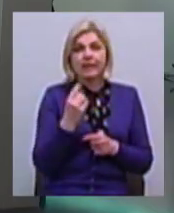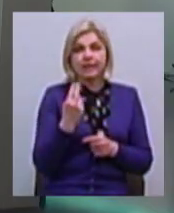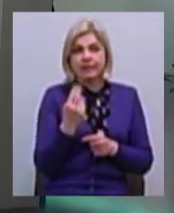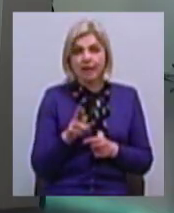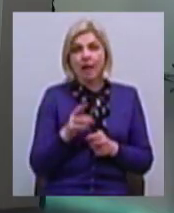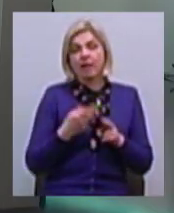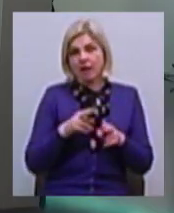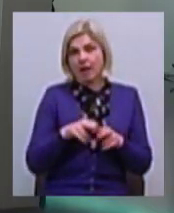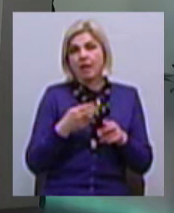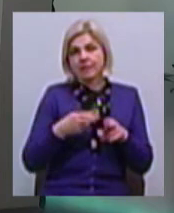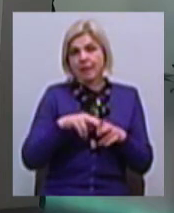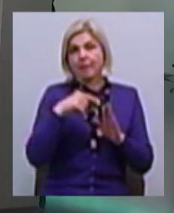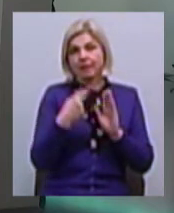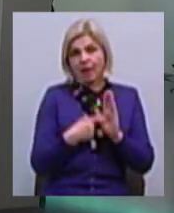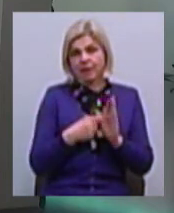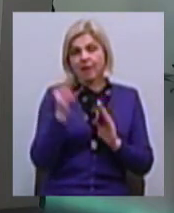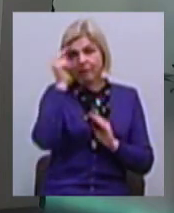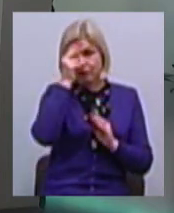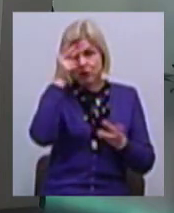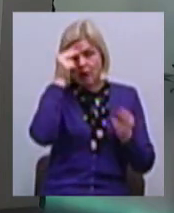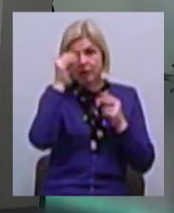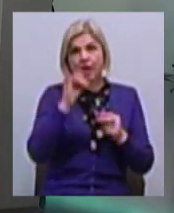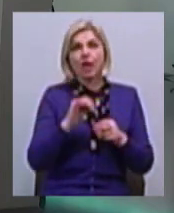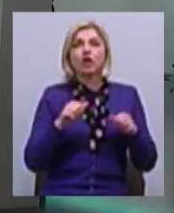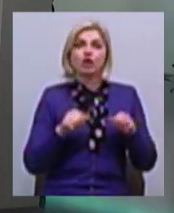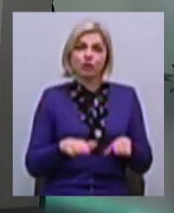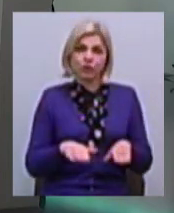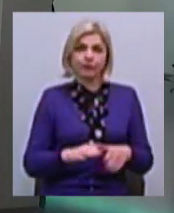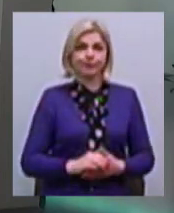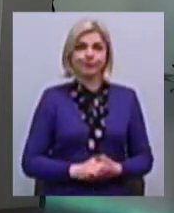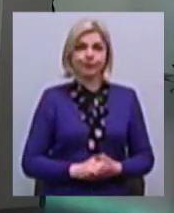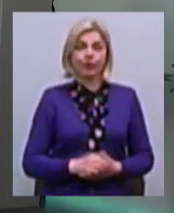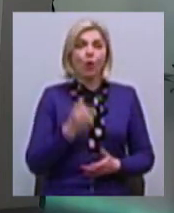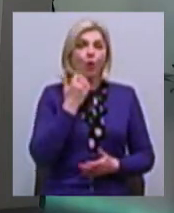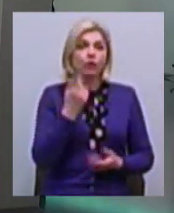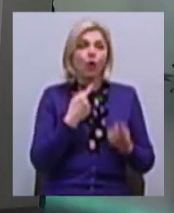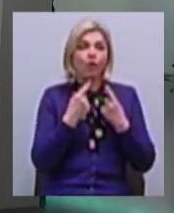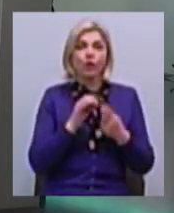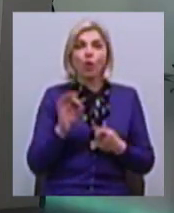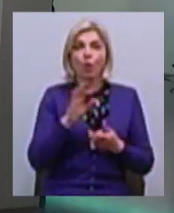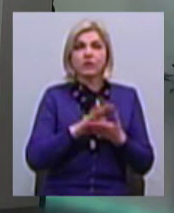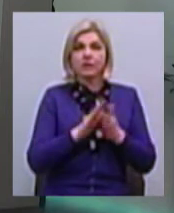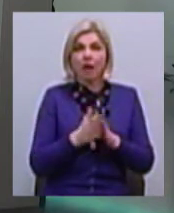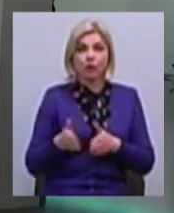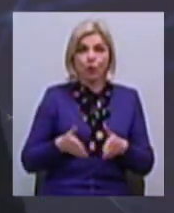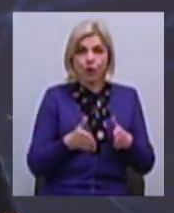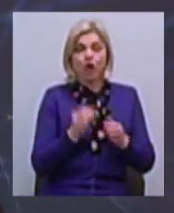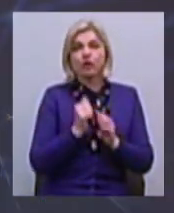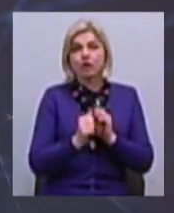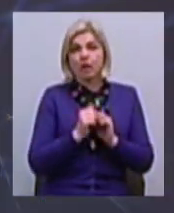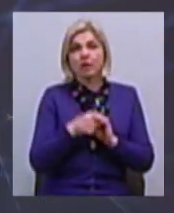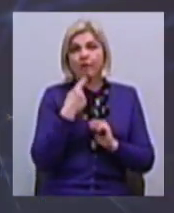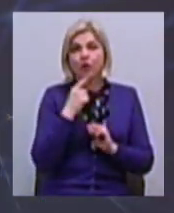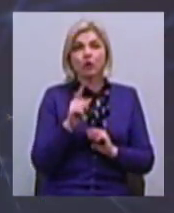ці питання вивчала і регулювала, або вирішувала. Ну, при цьому, коли йдеться про стан доріг, то часто говорять про те, що